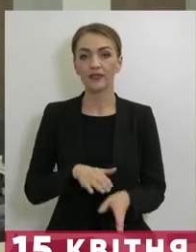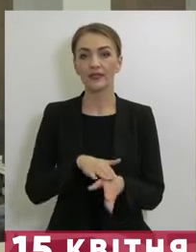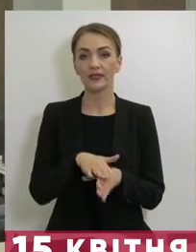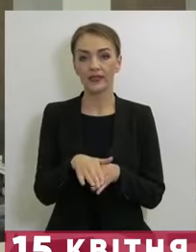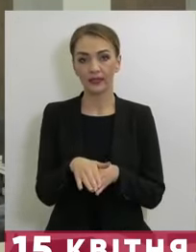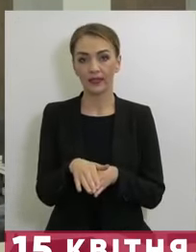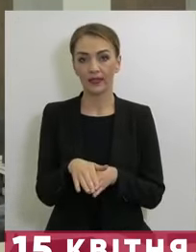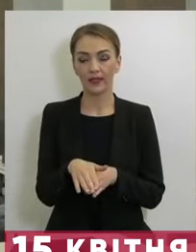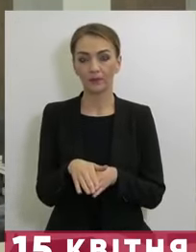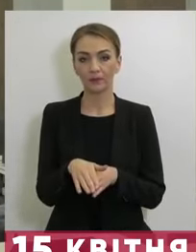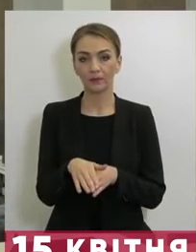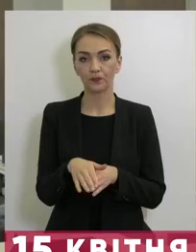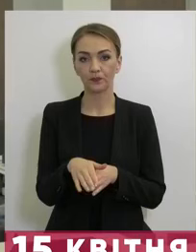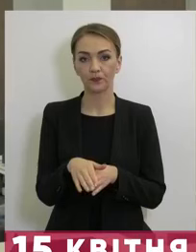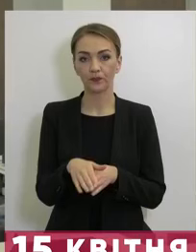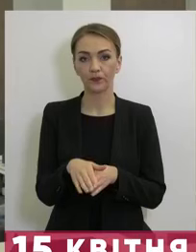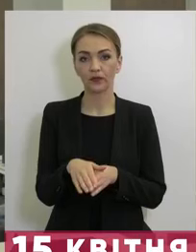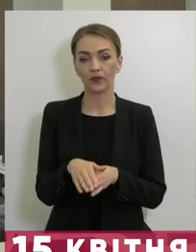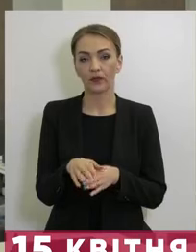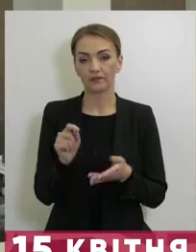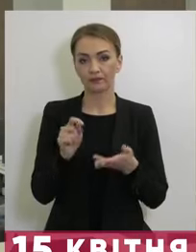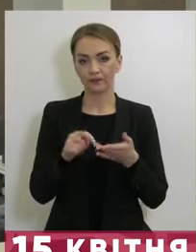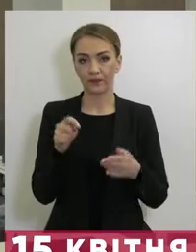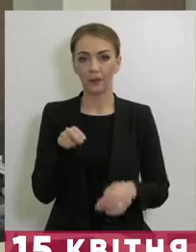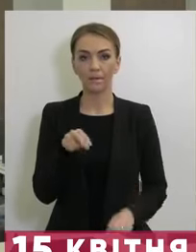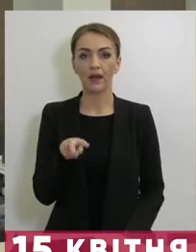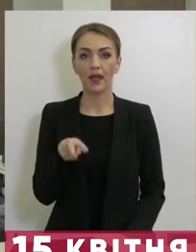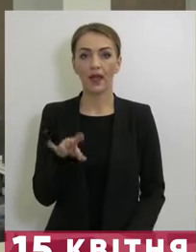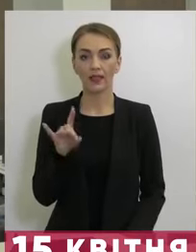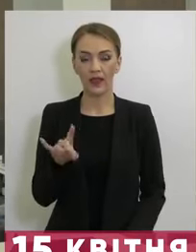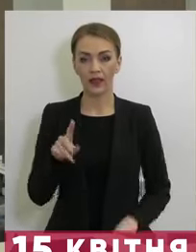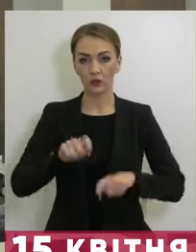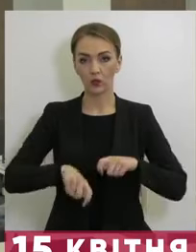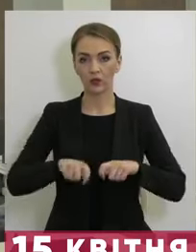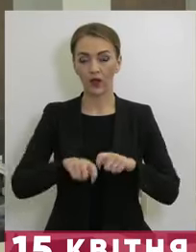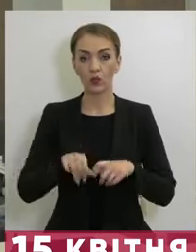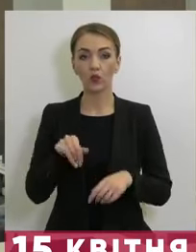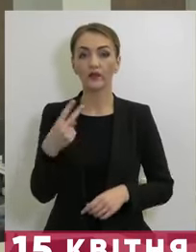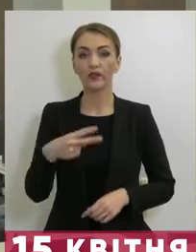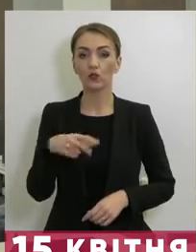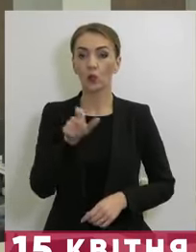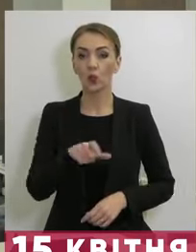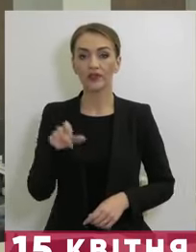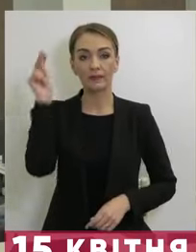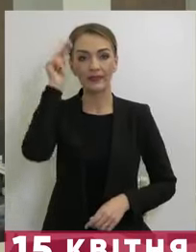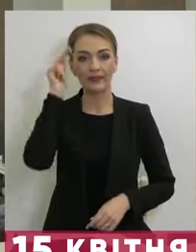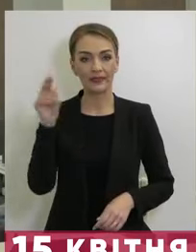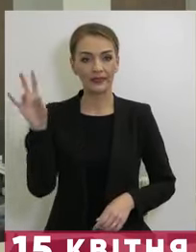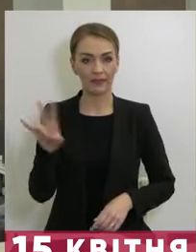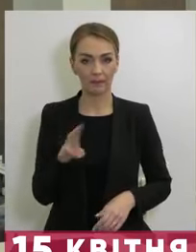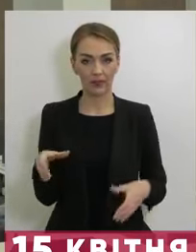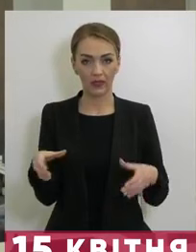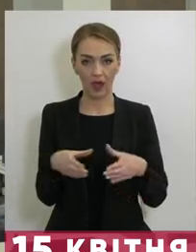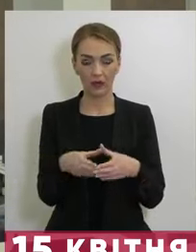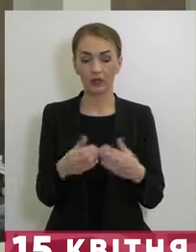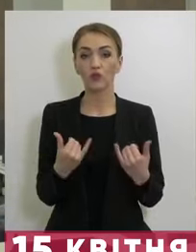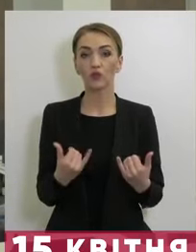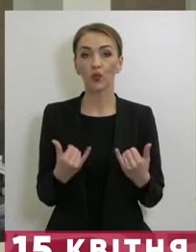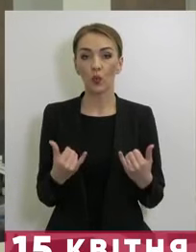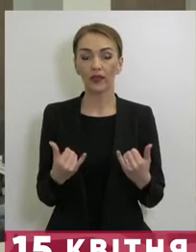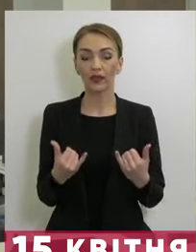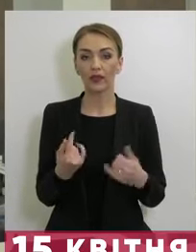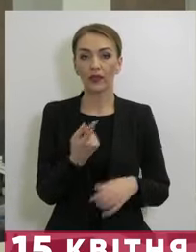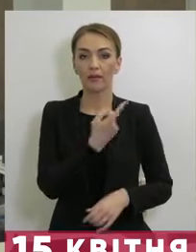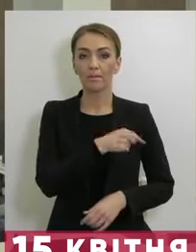Здійснили забір на ПЛР-тестування в 20 осіб з семінарії. Сьогодні